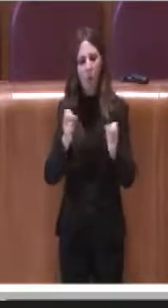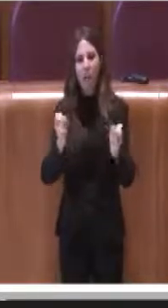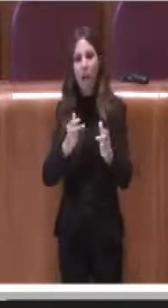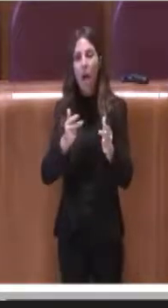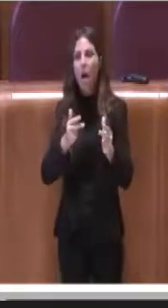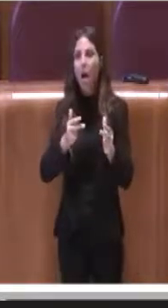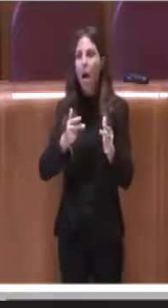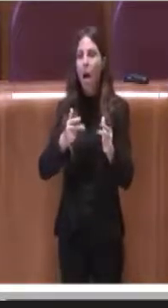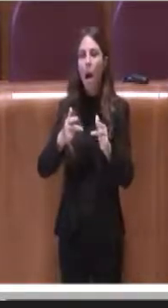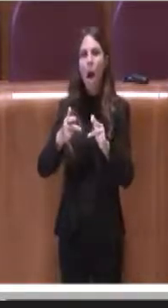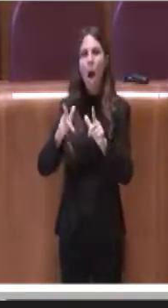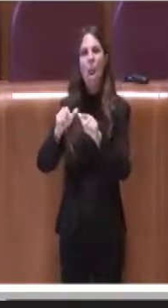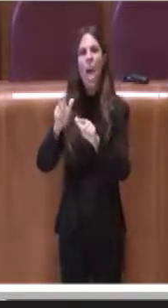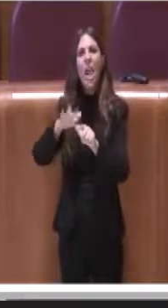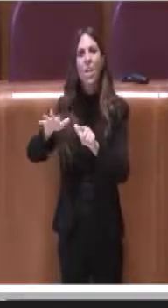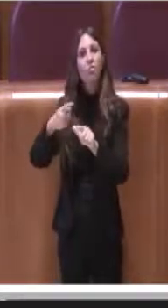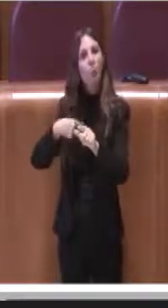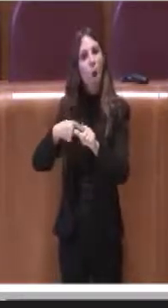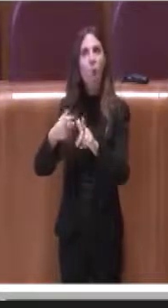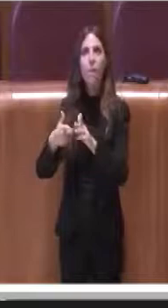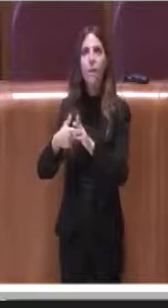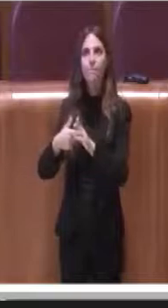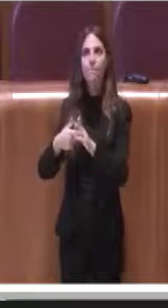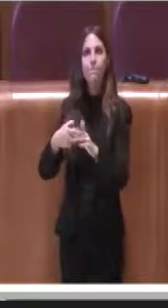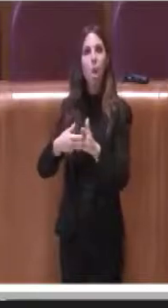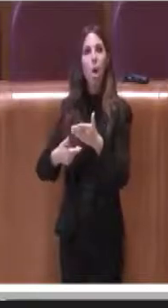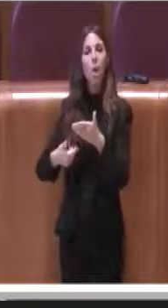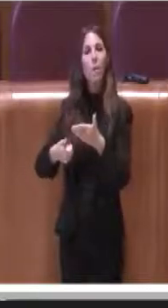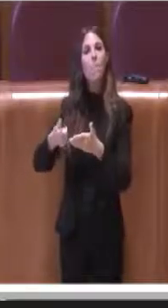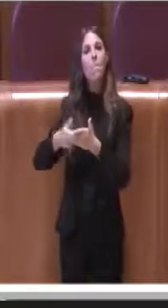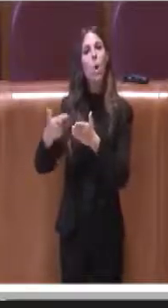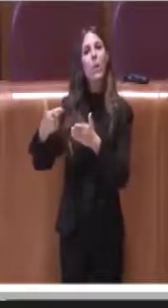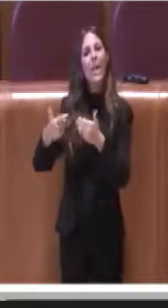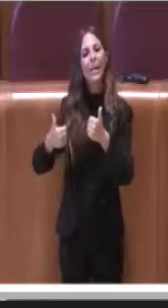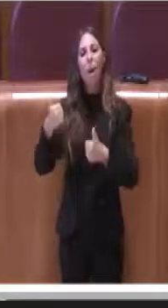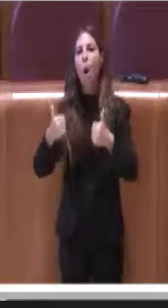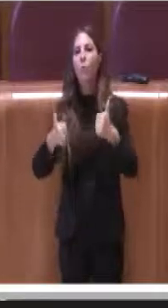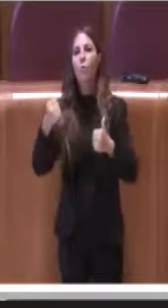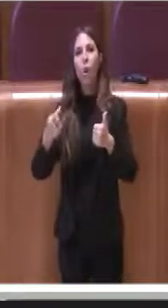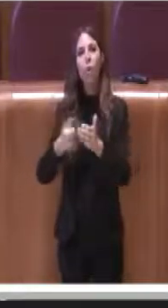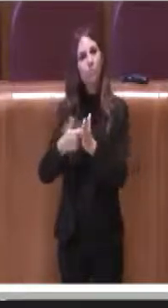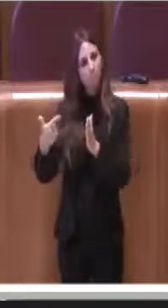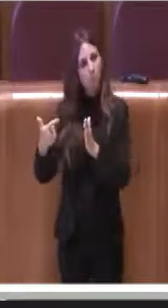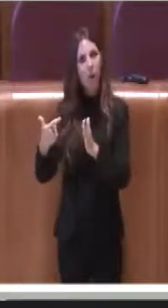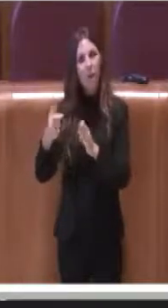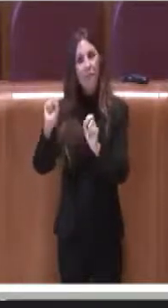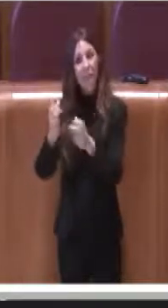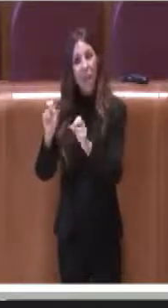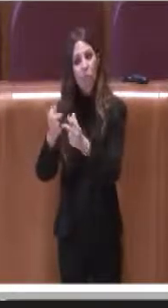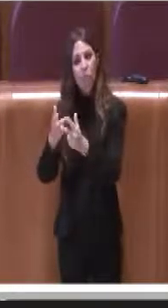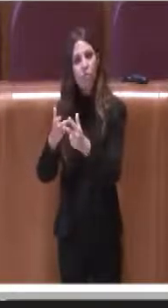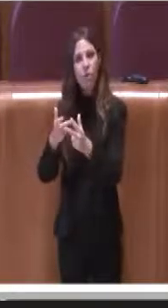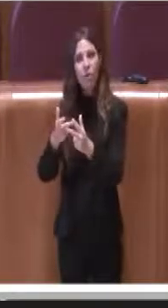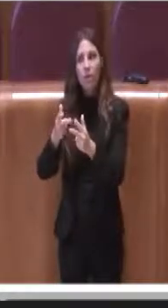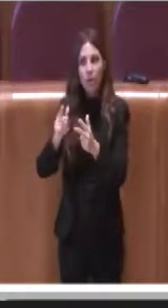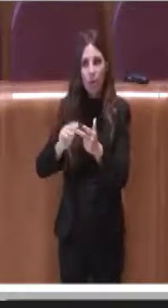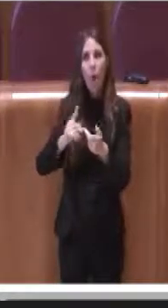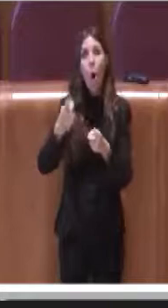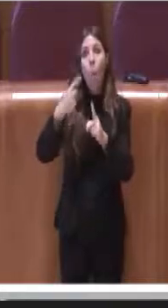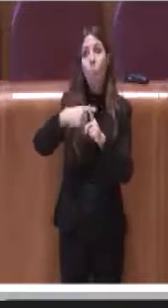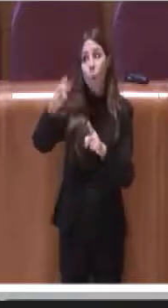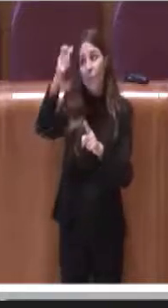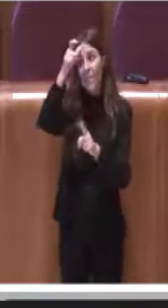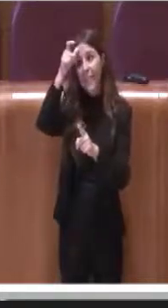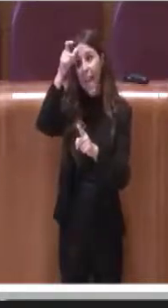la regione è una macchina un po' più potente, diciamo una berlina che va molto piano, mentre lo Stato addirittura, posso dire, è una macchina da